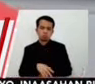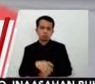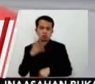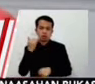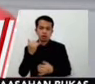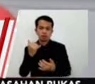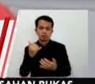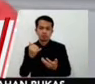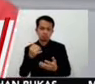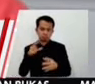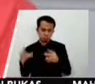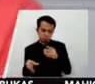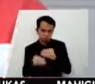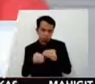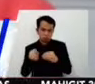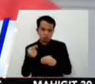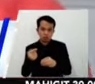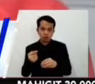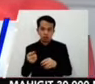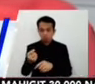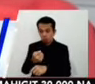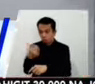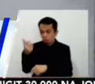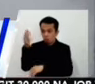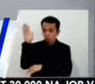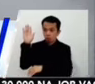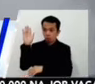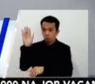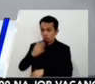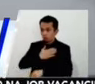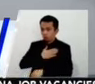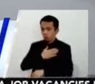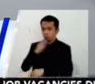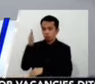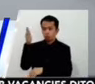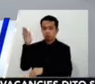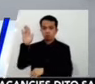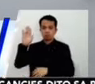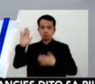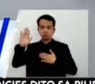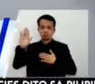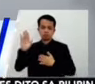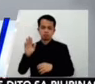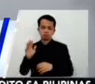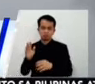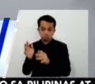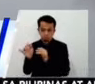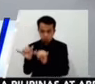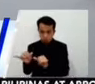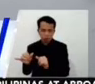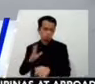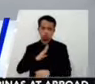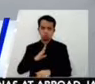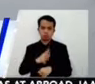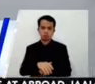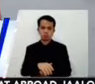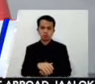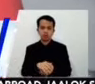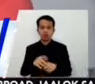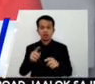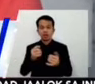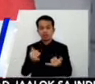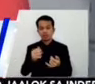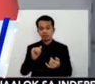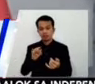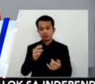naman mawawala yung dating ano eh. Saka yung sinabing pagbabago, edi yun talaga ang ano, di ba?